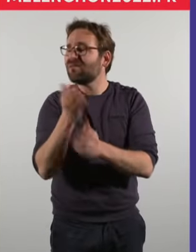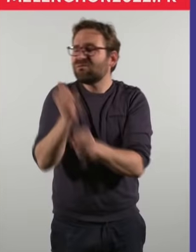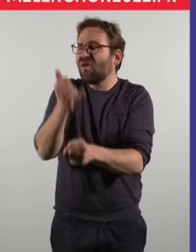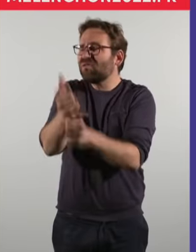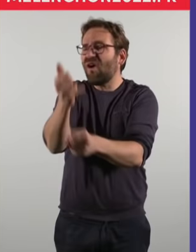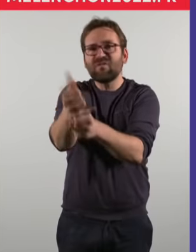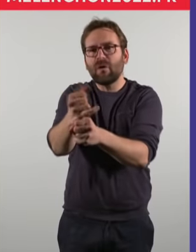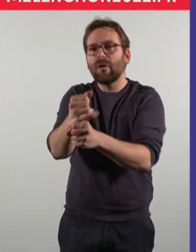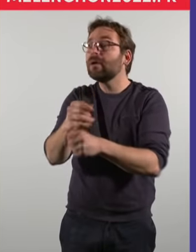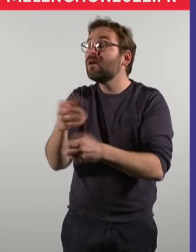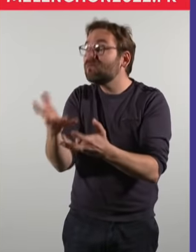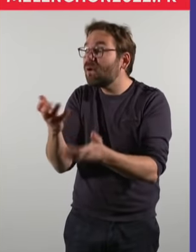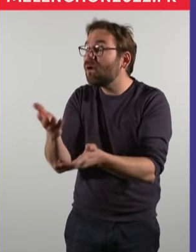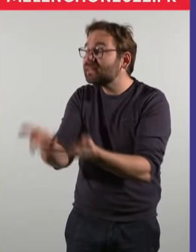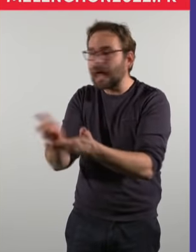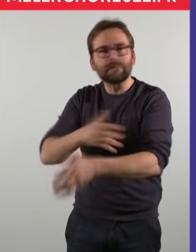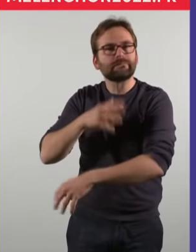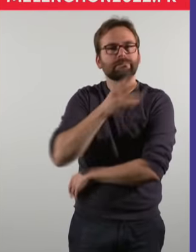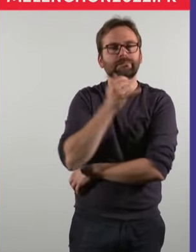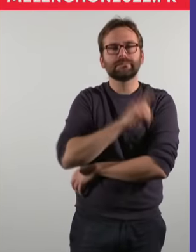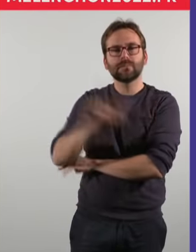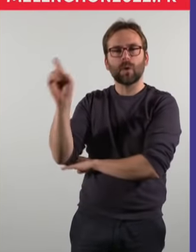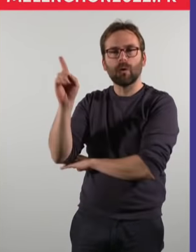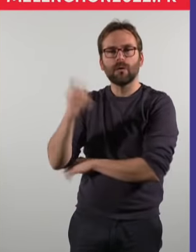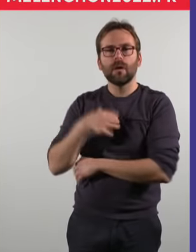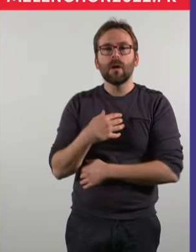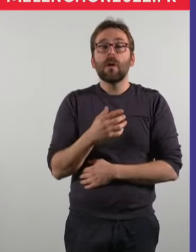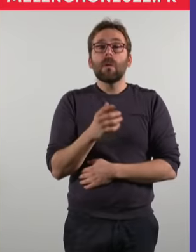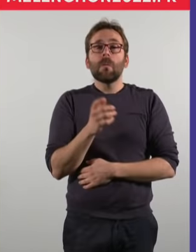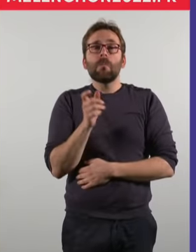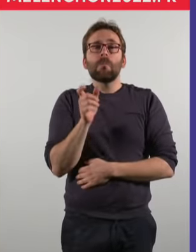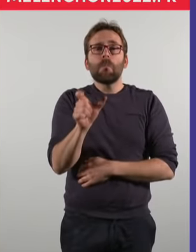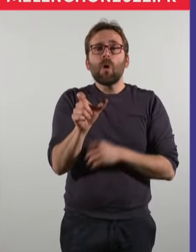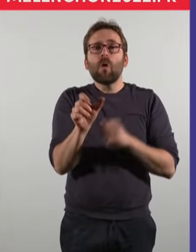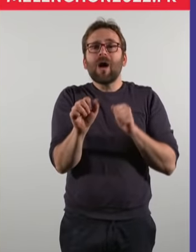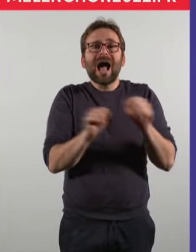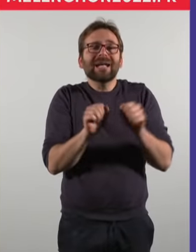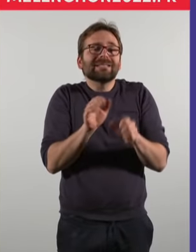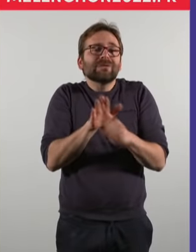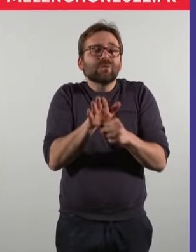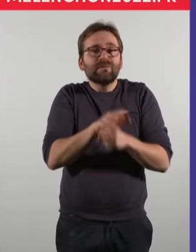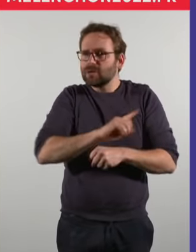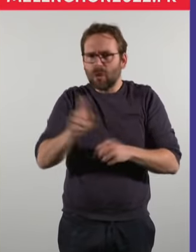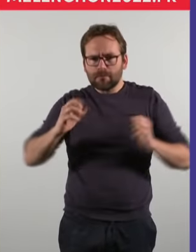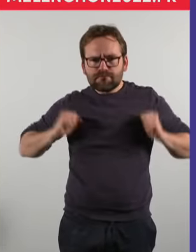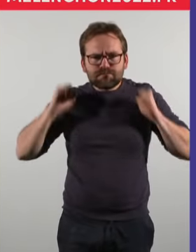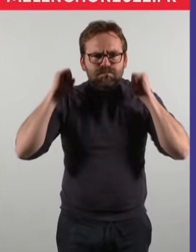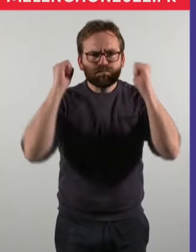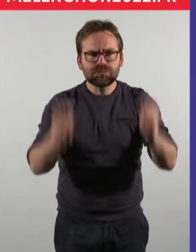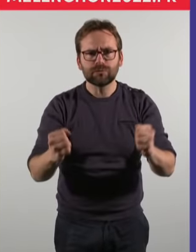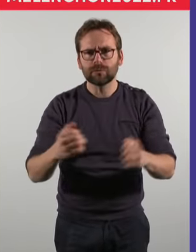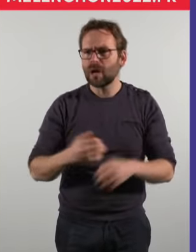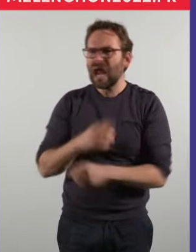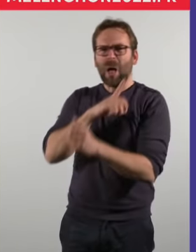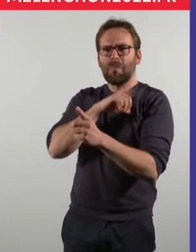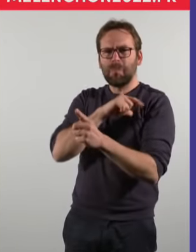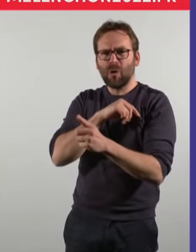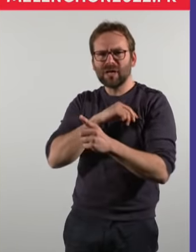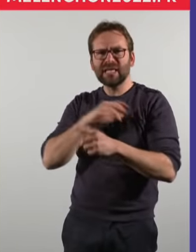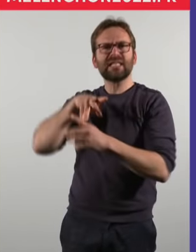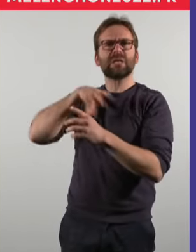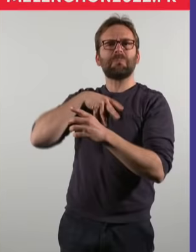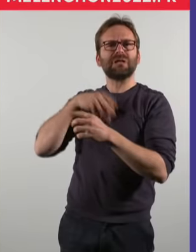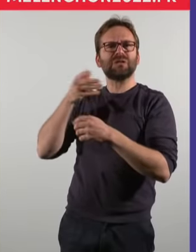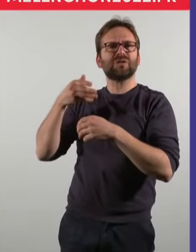seule réalité, ne pas céder d'un acte ou d'un mot dans la haine totale contre elle, ses polices, ses magistratures,